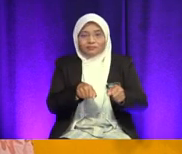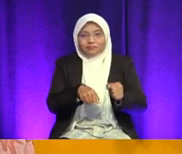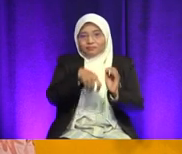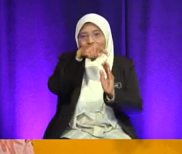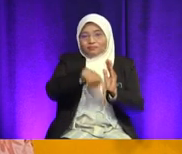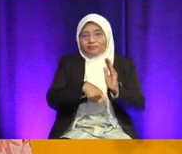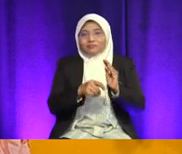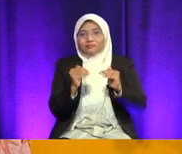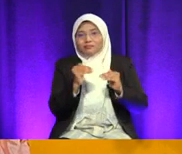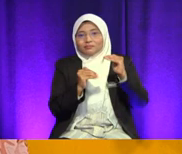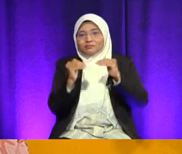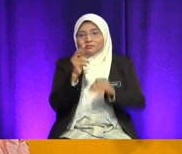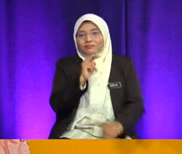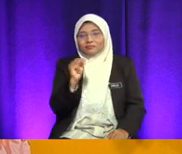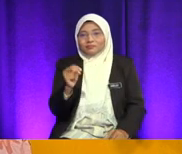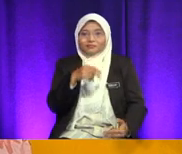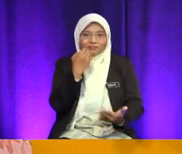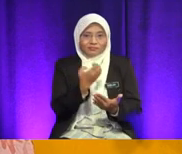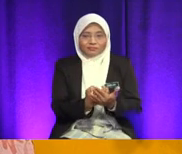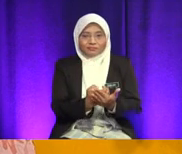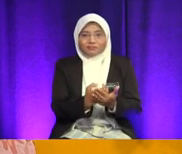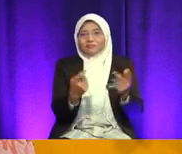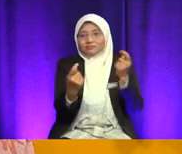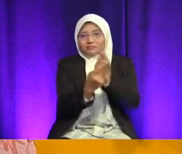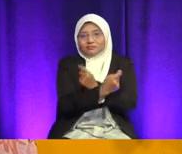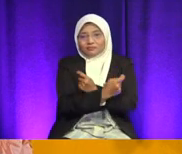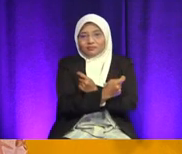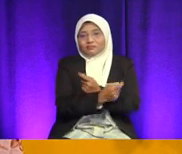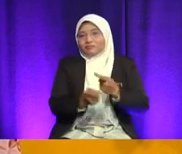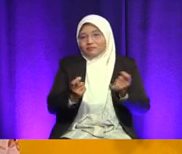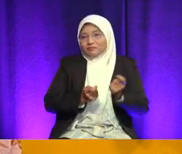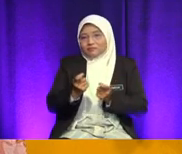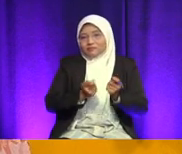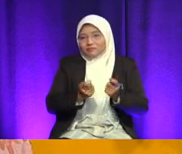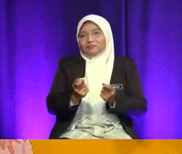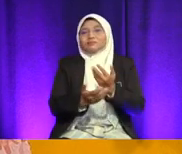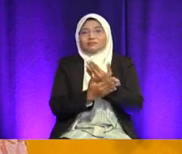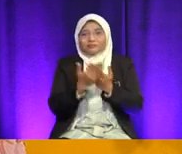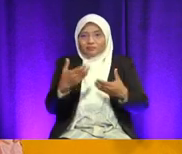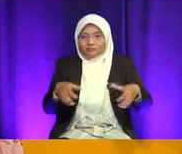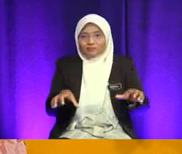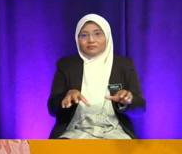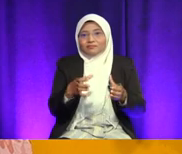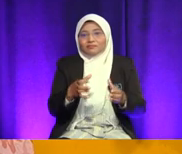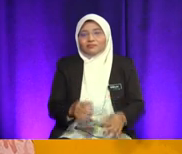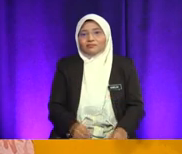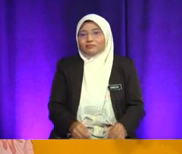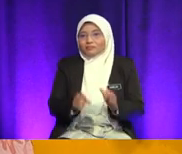ekonomi pertahanan pun takbiran mudah dilaksanakan contohnya